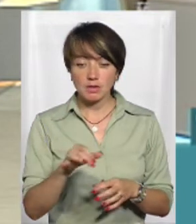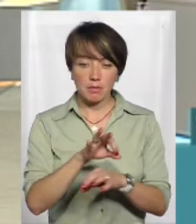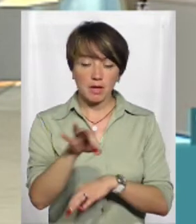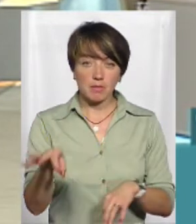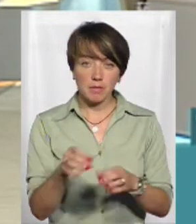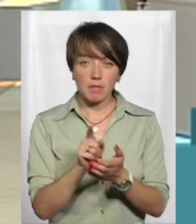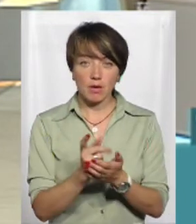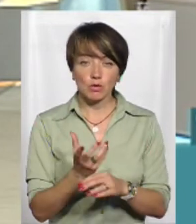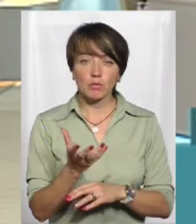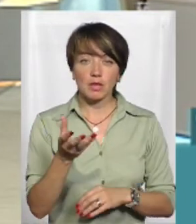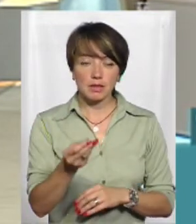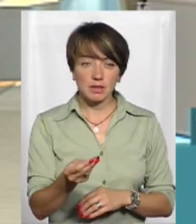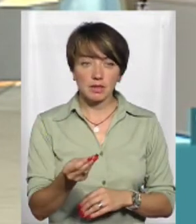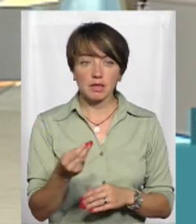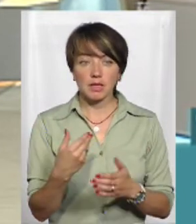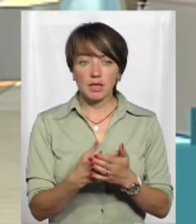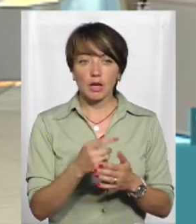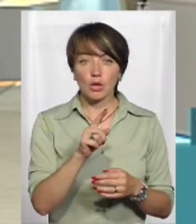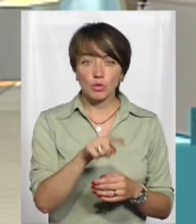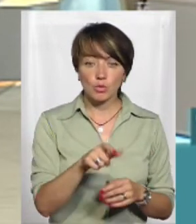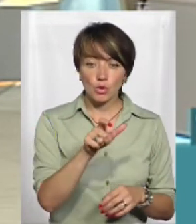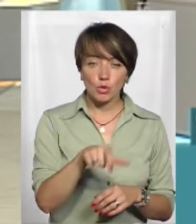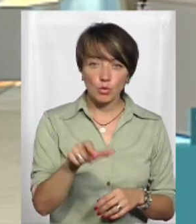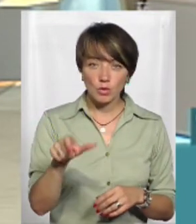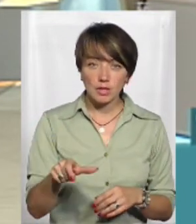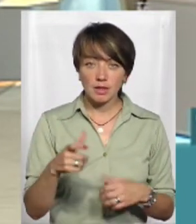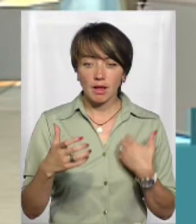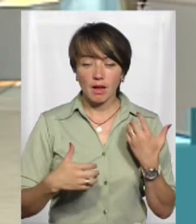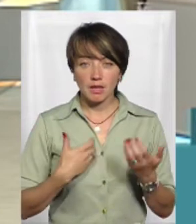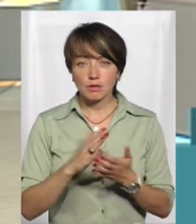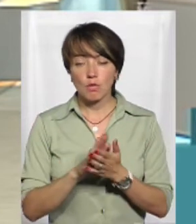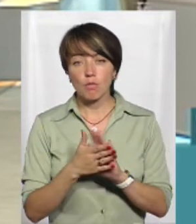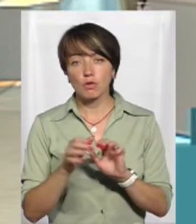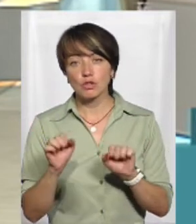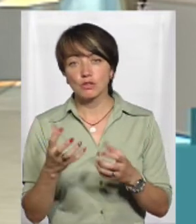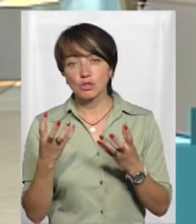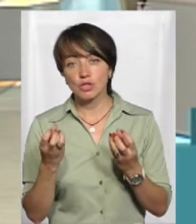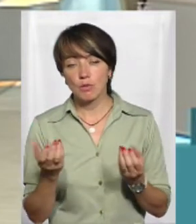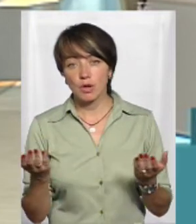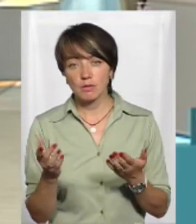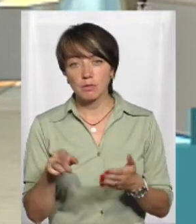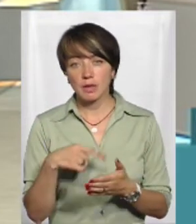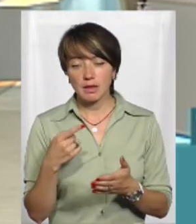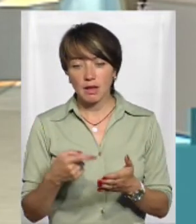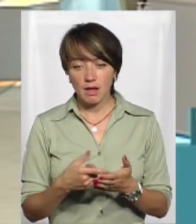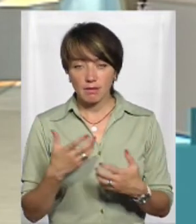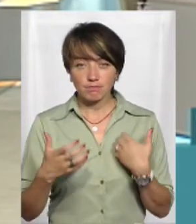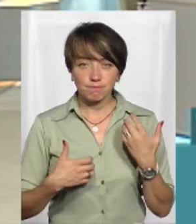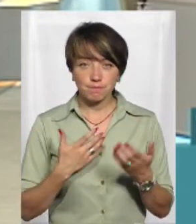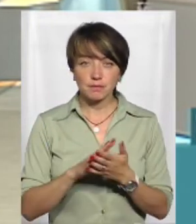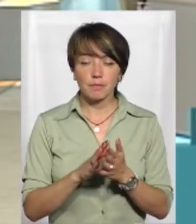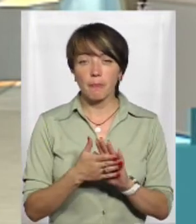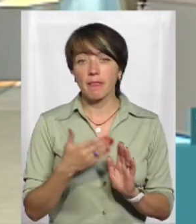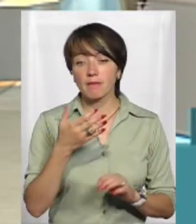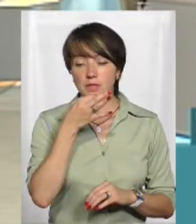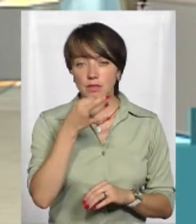переміряли, ви маєте доплатити. Десь тут люди нагріли ситуацію, можливо, там ще десь по якихось питаннях підігріли ситуацію. Ну,